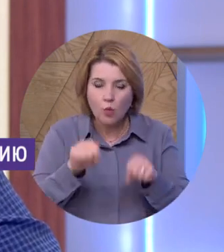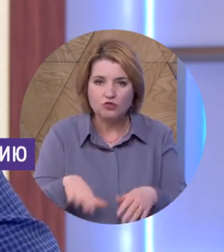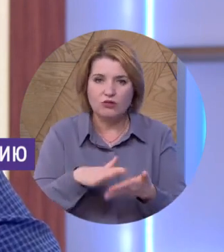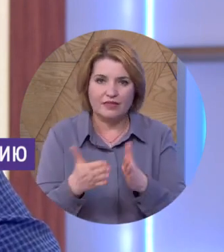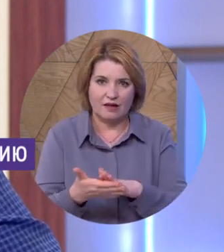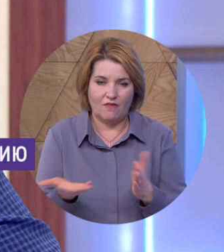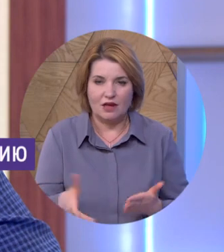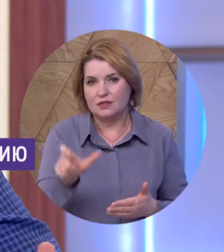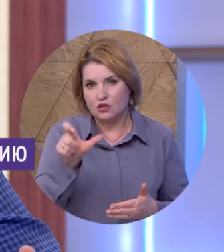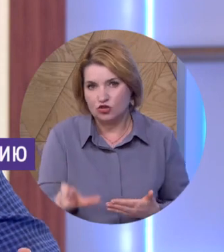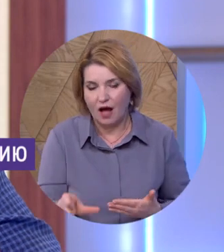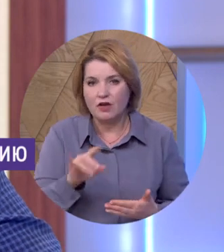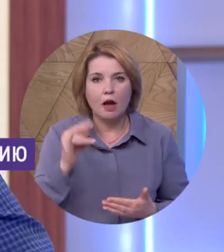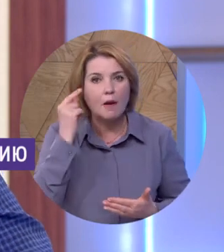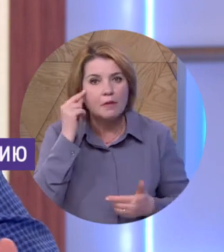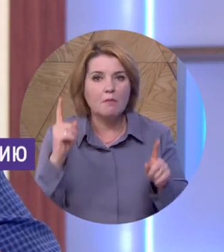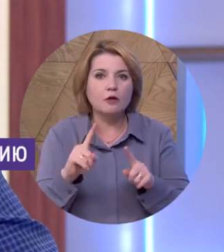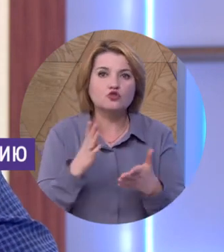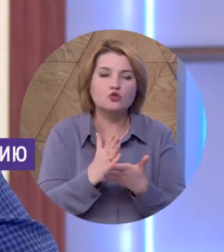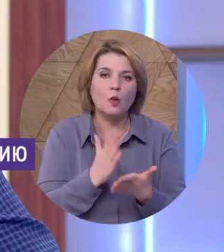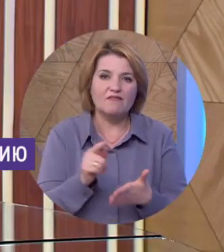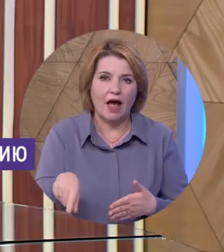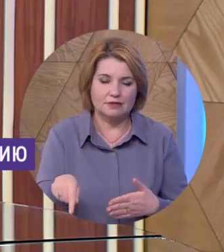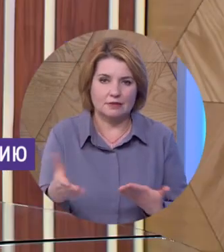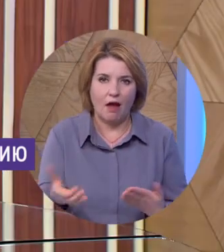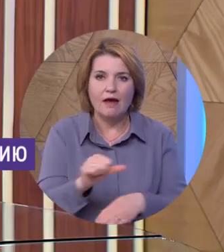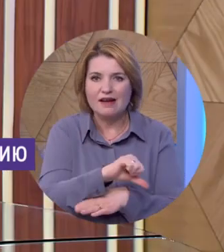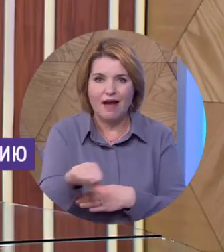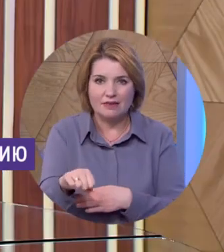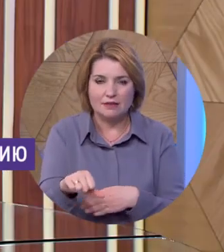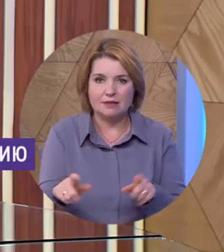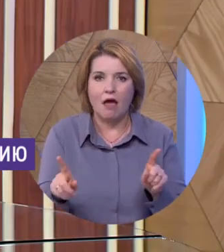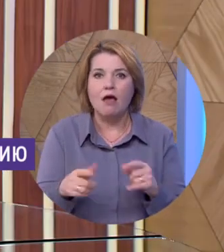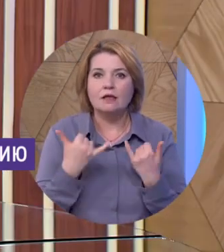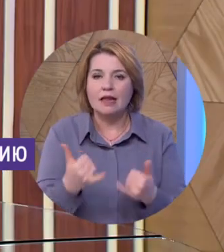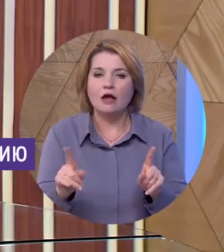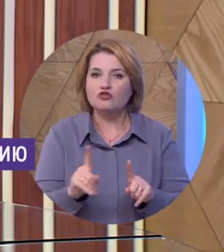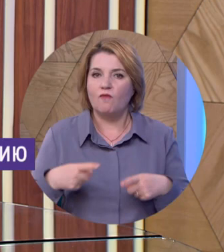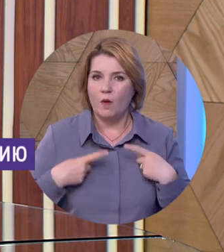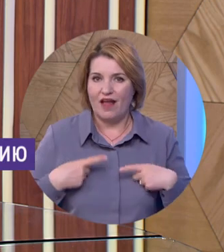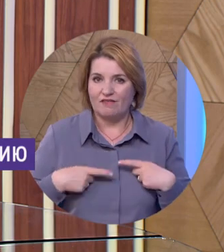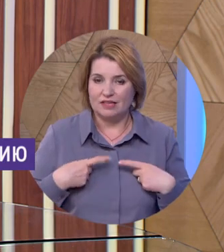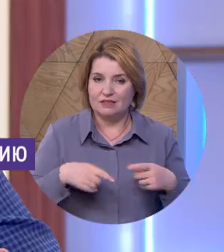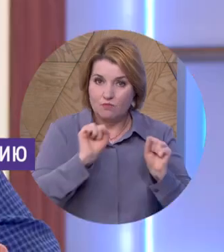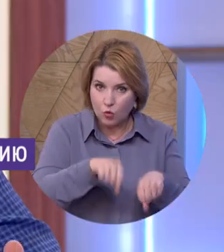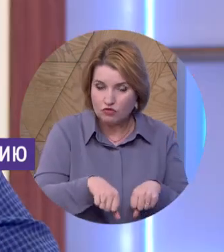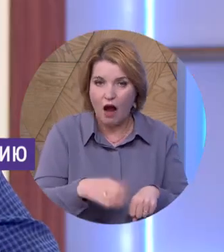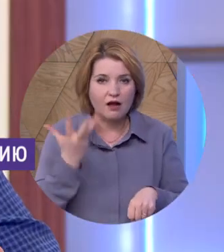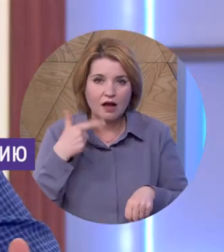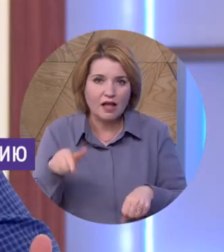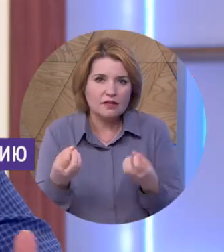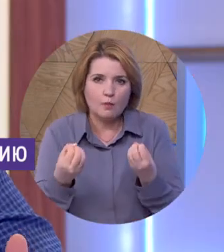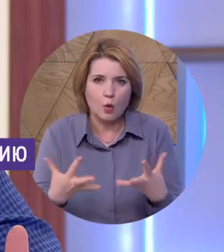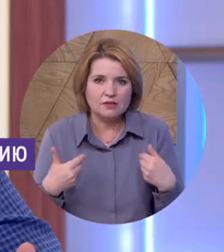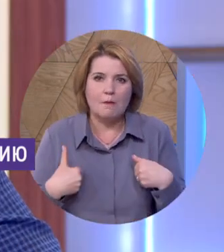можно разговаривать с человеком и понимать, что является действительными границами, что для чего ревность уместна или когда ревность уместна, а когда это такое просто